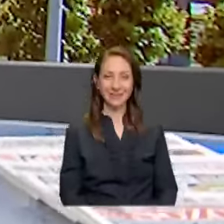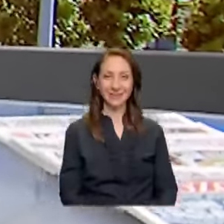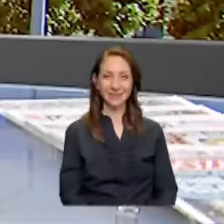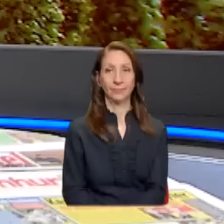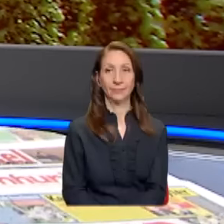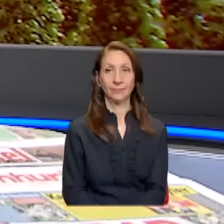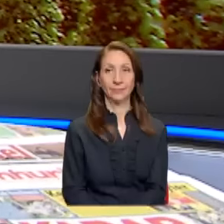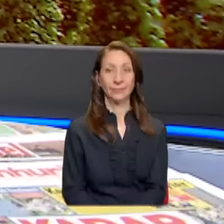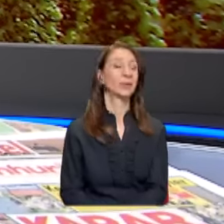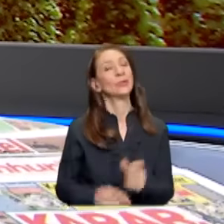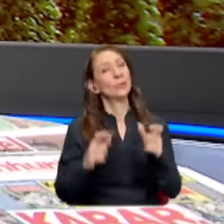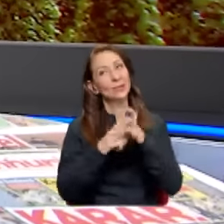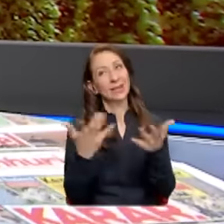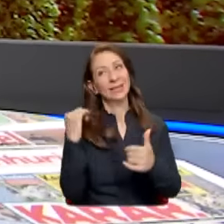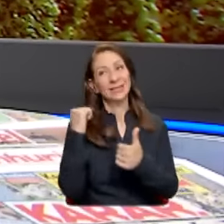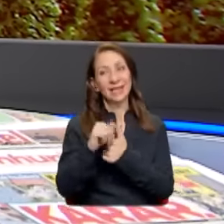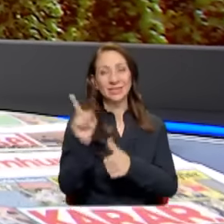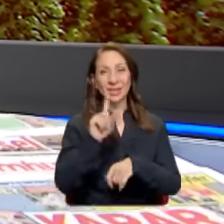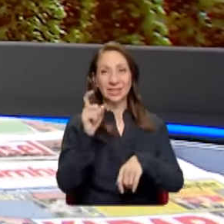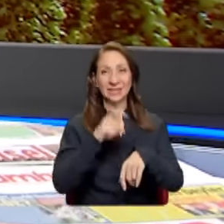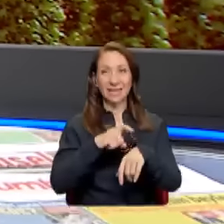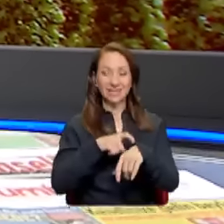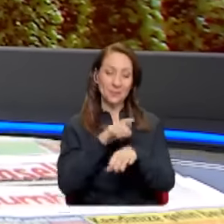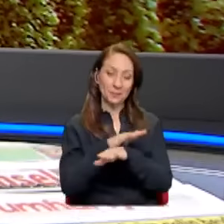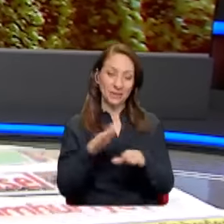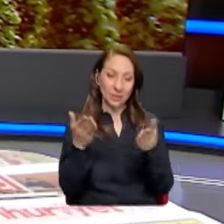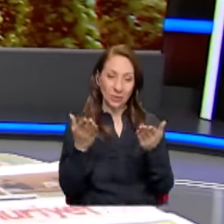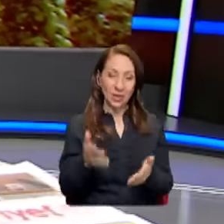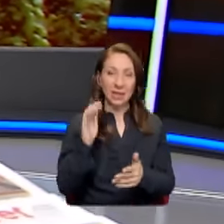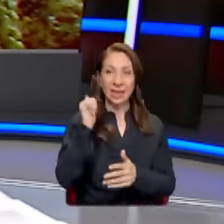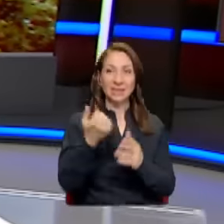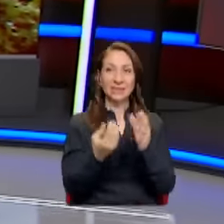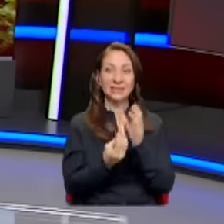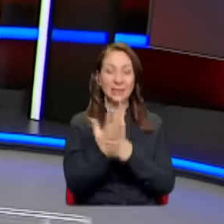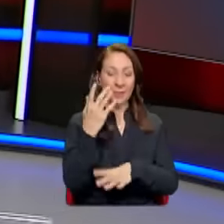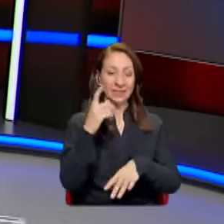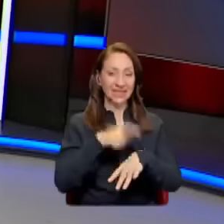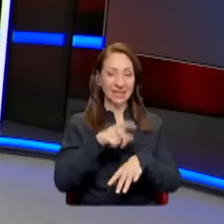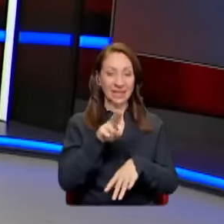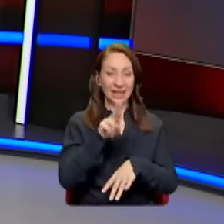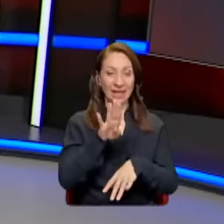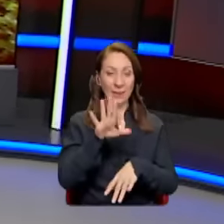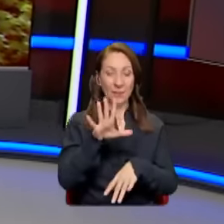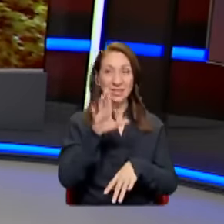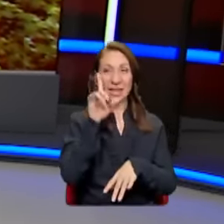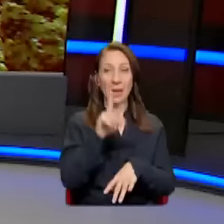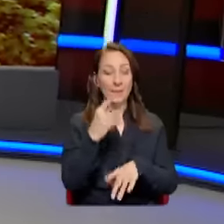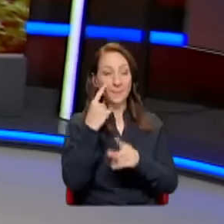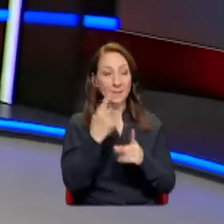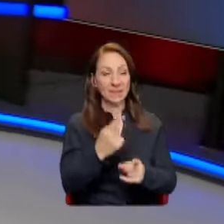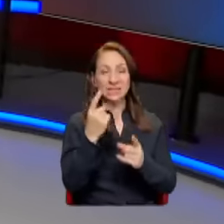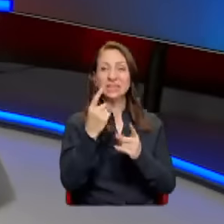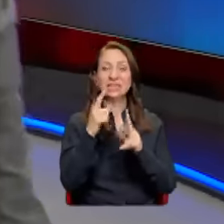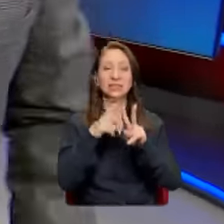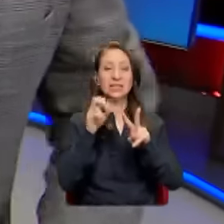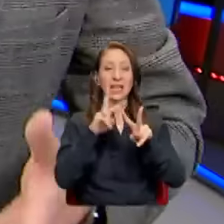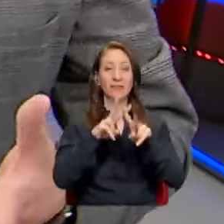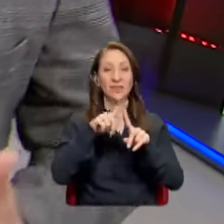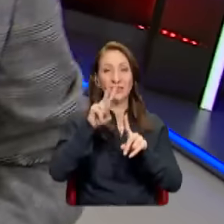paylaşacağız Günaydın bir kez daha Çalar saati noktalayarak 7.45i gösterdiğinde ilk bakışta Na